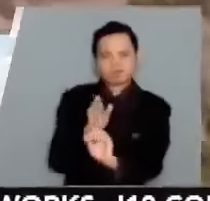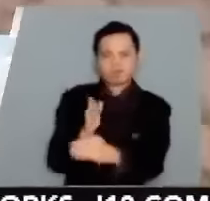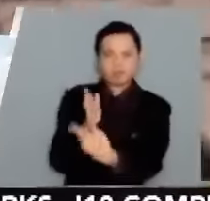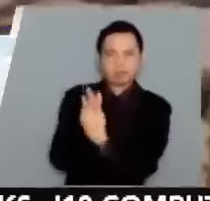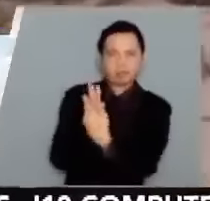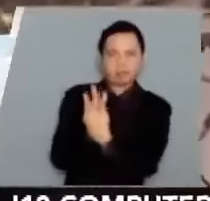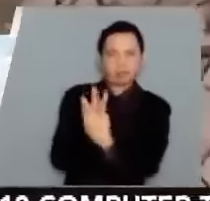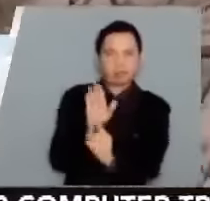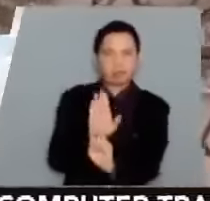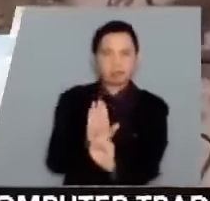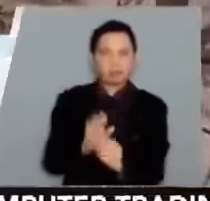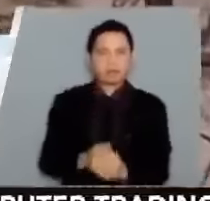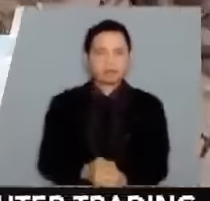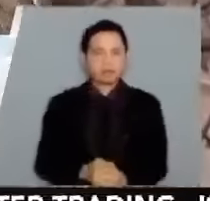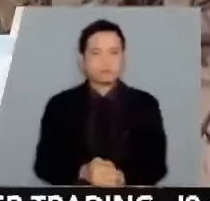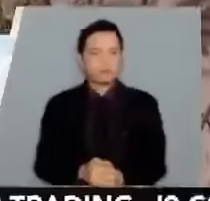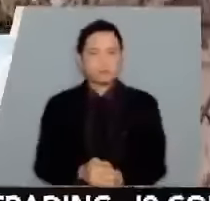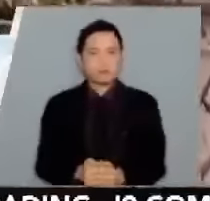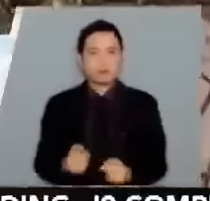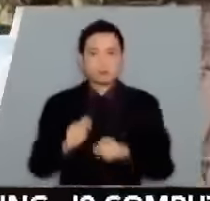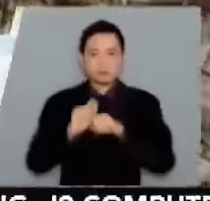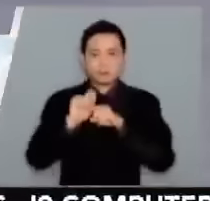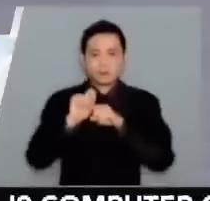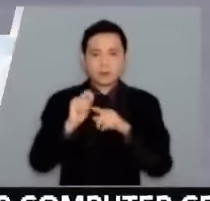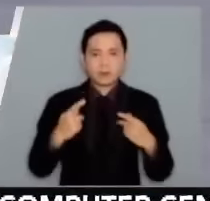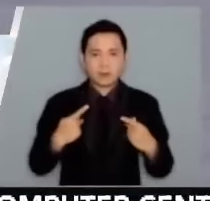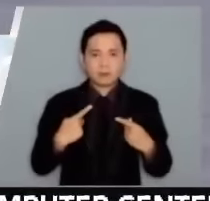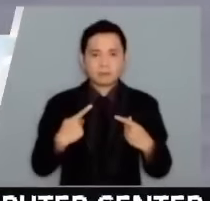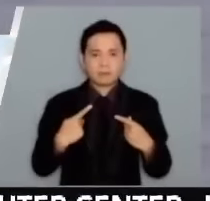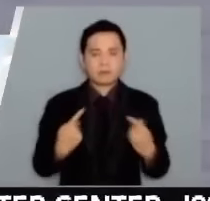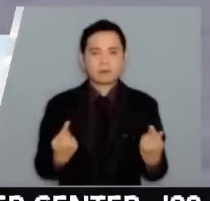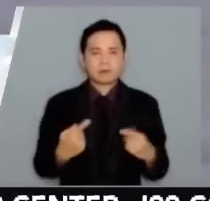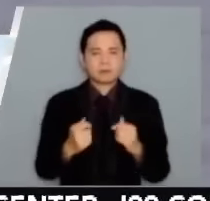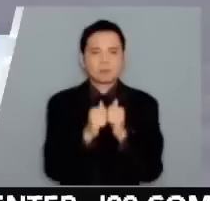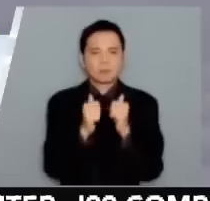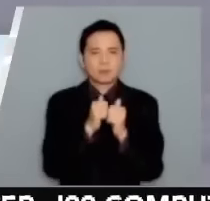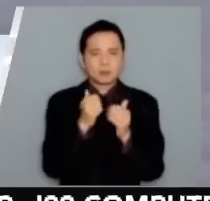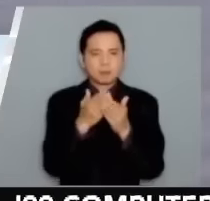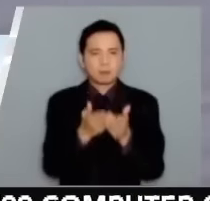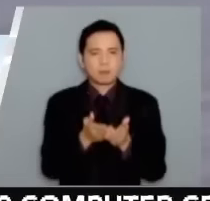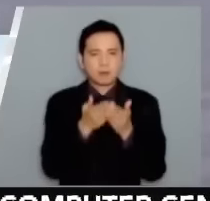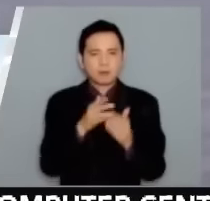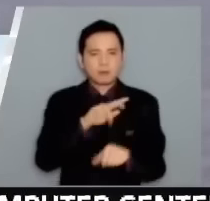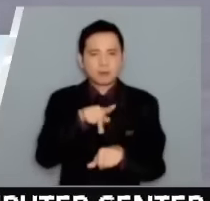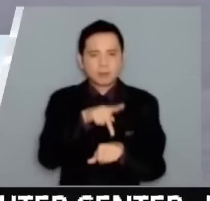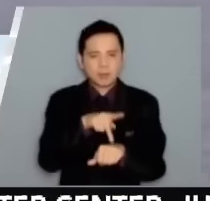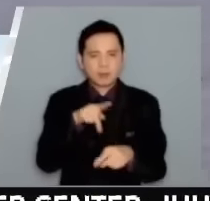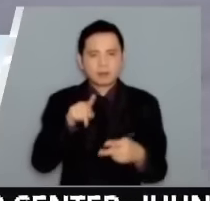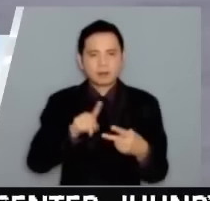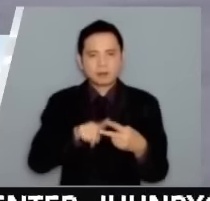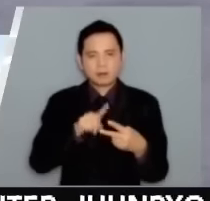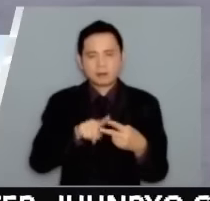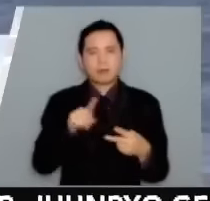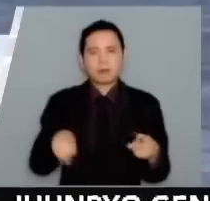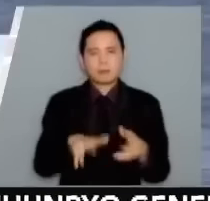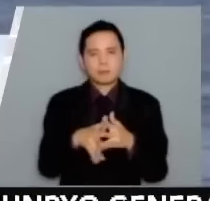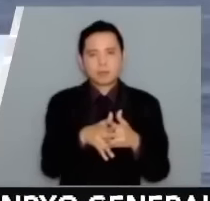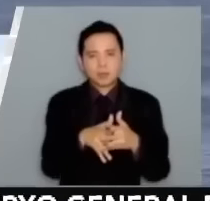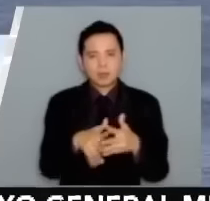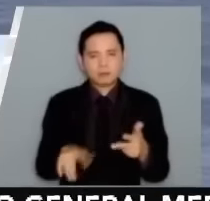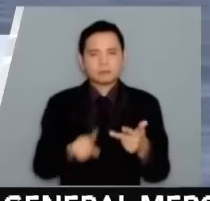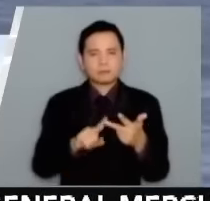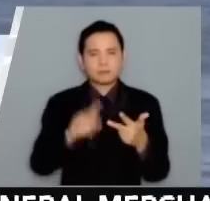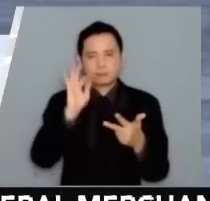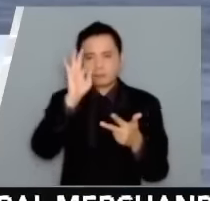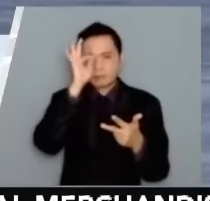sa Balikatan 2024 ang group sailing ng mga barko ng Pilipinas, Amerika at France sa loob ng exclusive